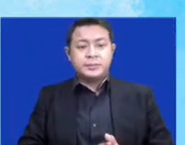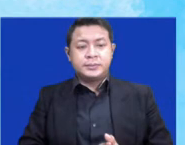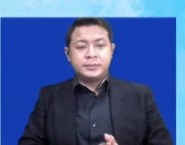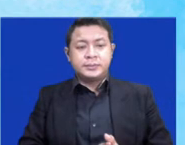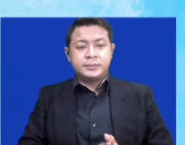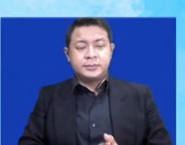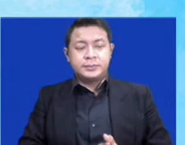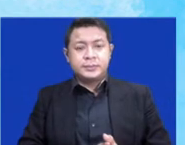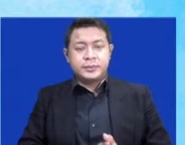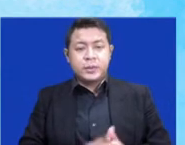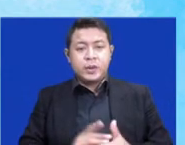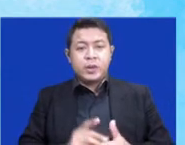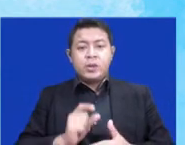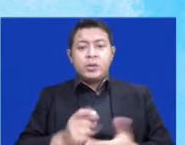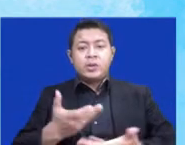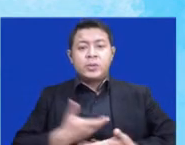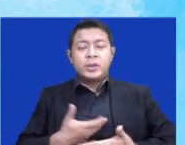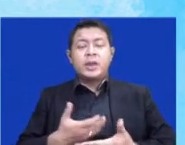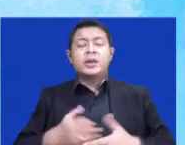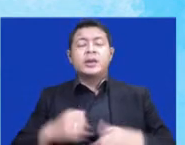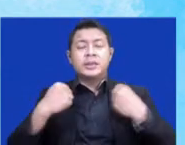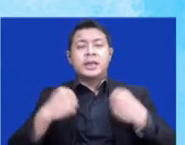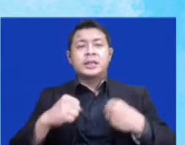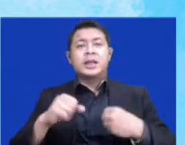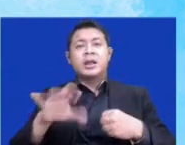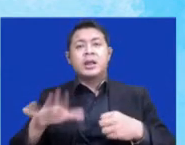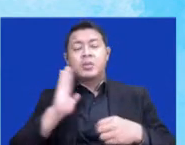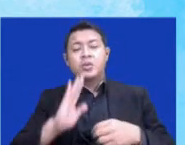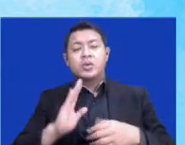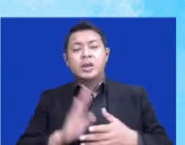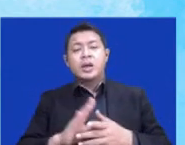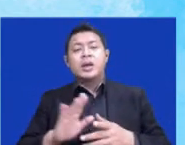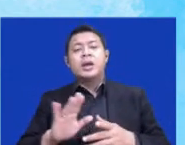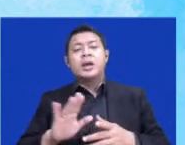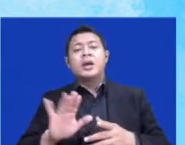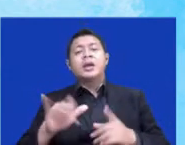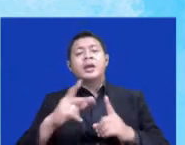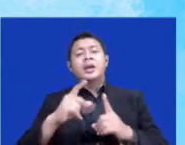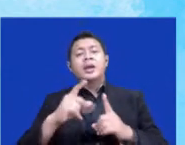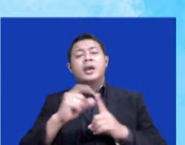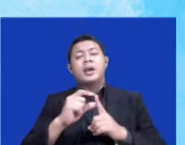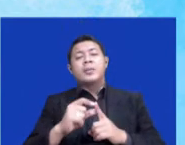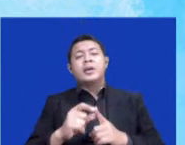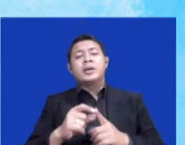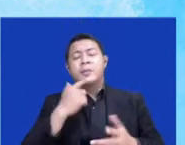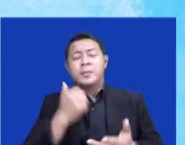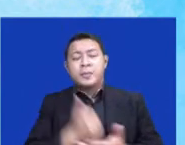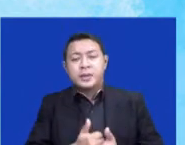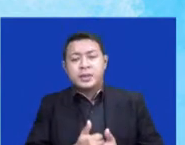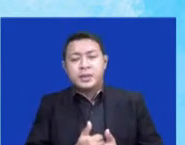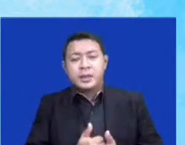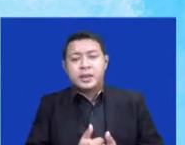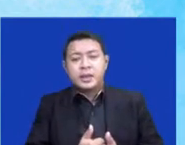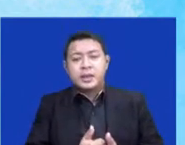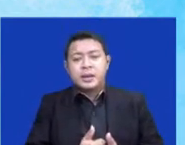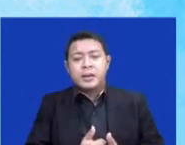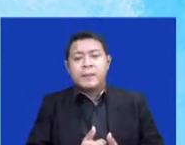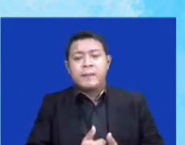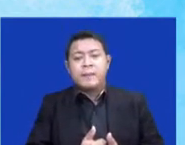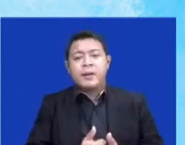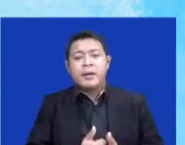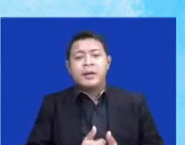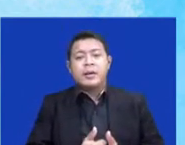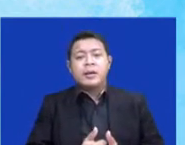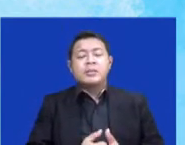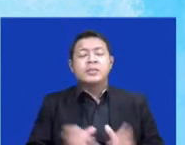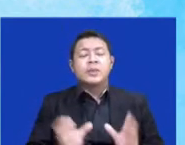menangani kebutuhan kesehatan kaum muda, YHP mengambil pendekatan holistik yang mengarusutamakan pendekatan gender serta mengintegrasikan